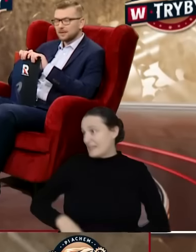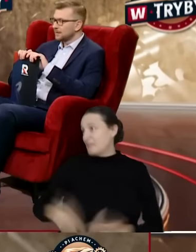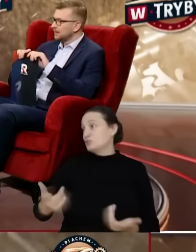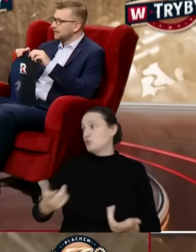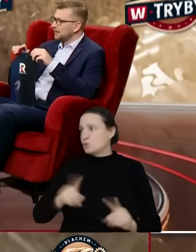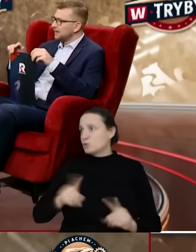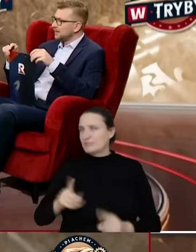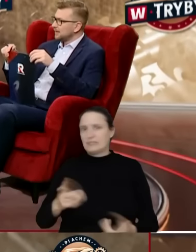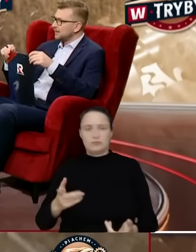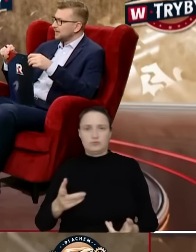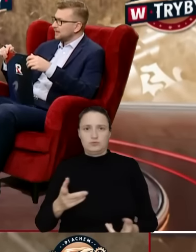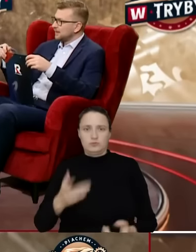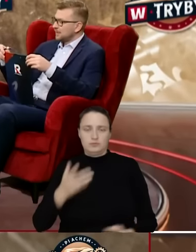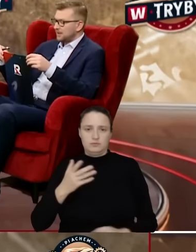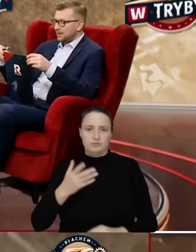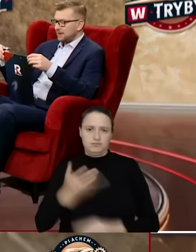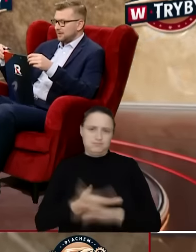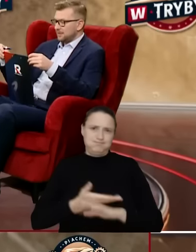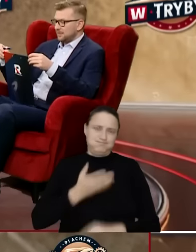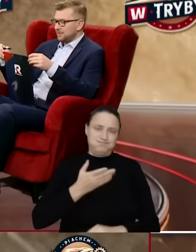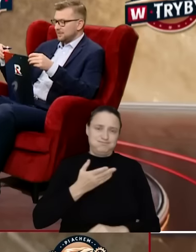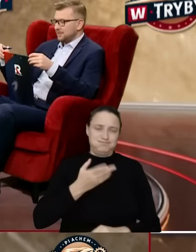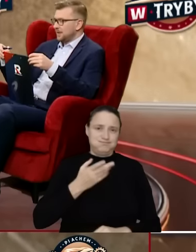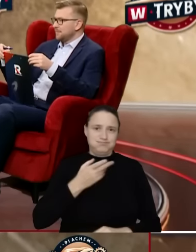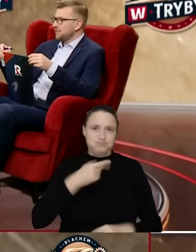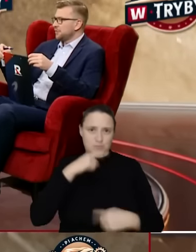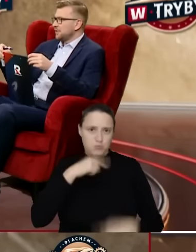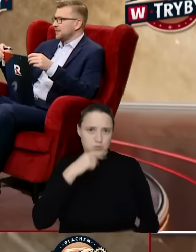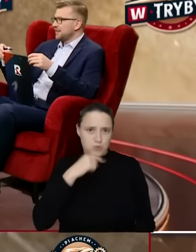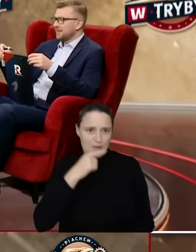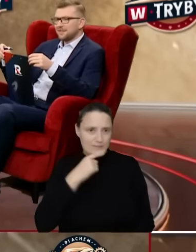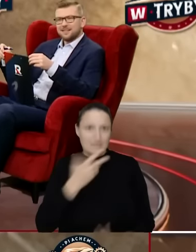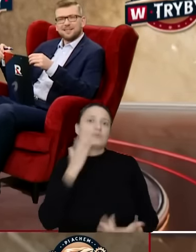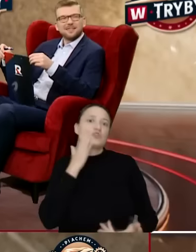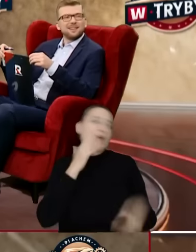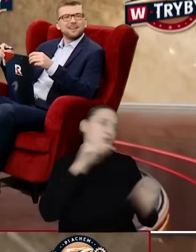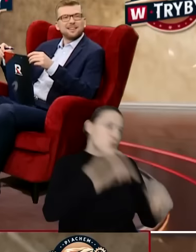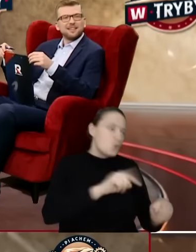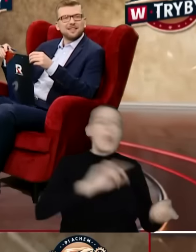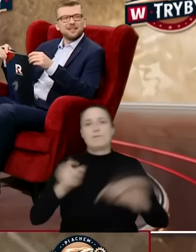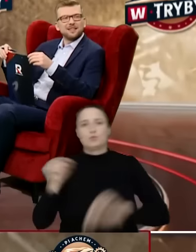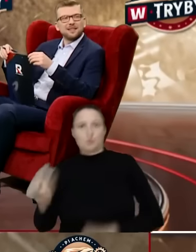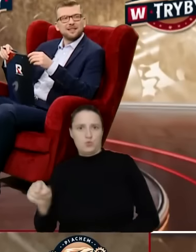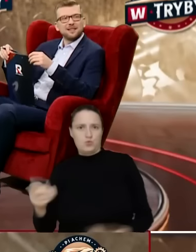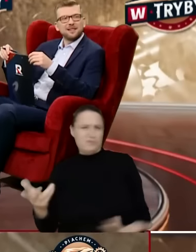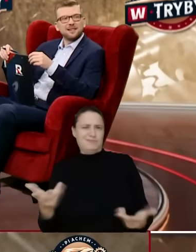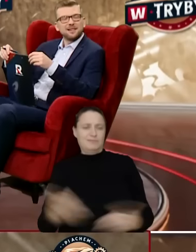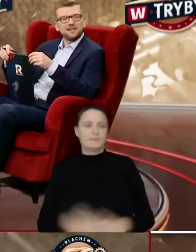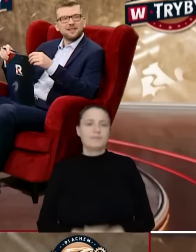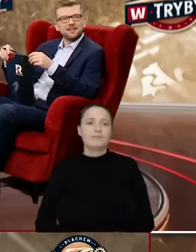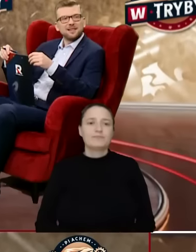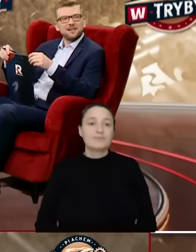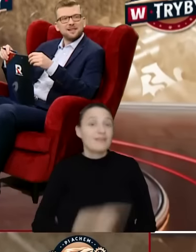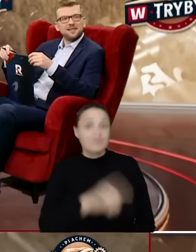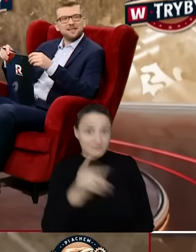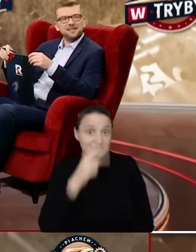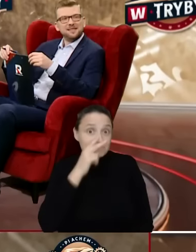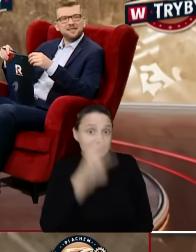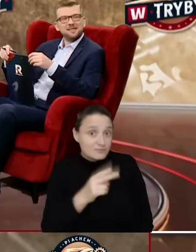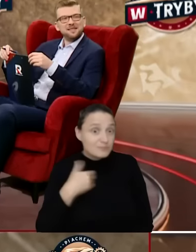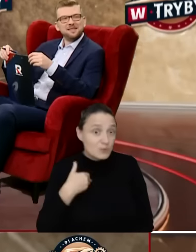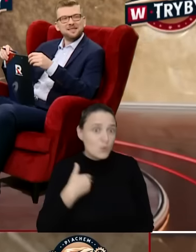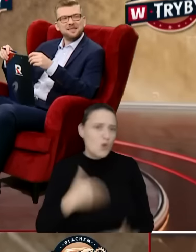bo to albo się mieszka tu, albo tam, no po prostu. Dla mnie w ogóle... Ale tam był jeszcze taki komentarz, nie wiem, czy zwróciliście uwagę, gdzieś w międzyczasie, w ciągu